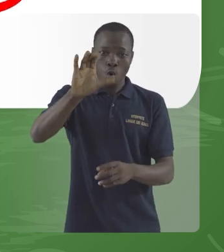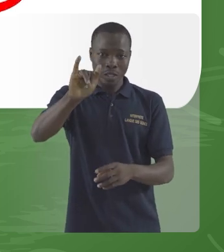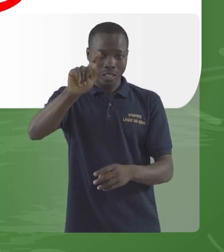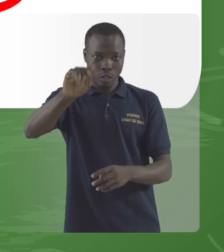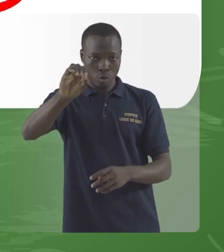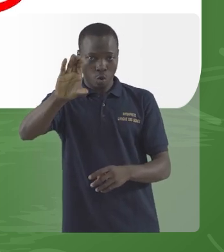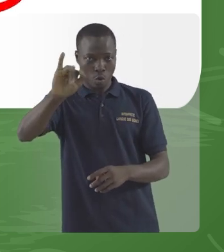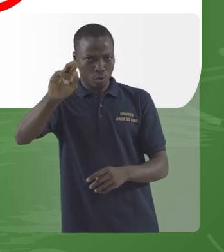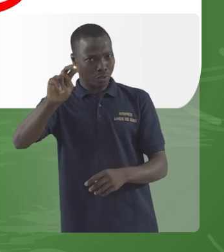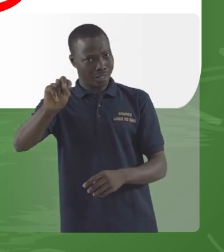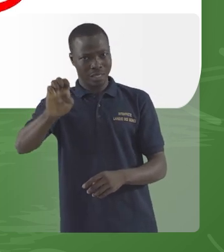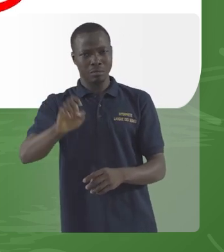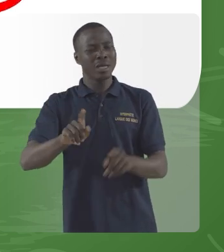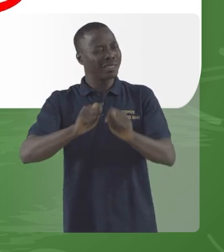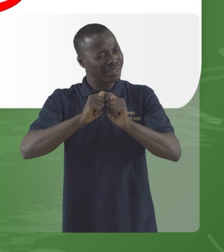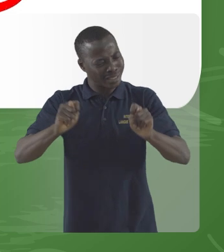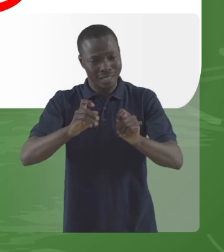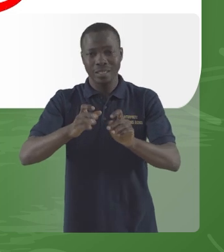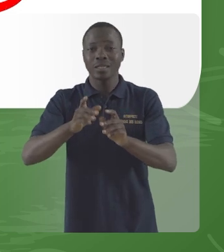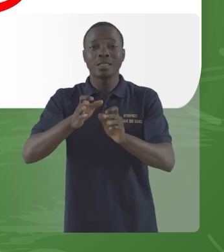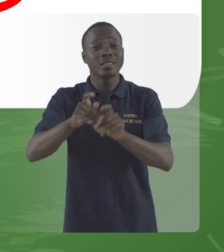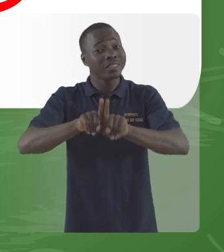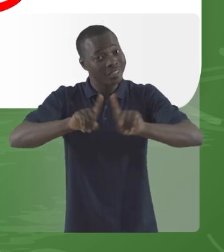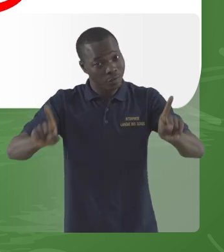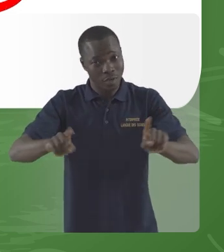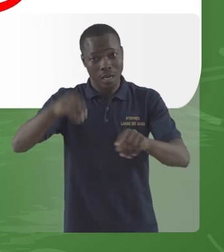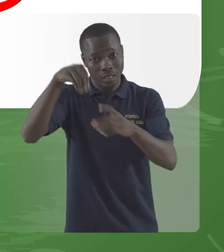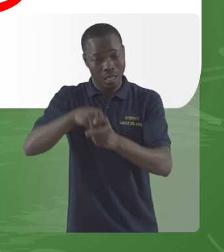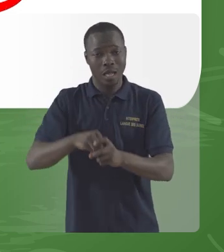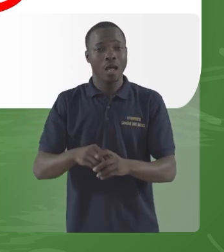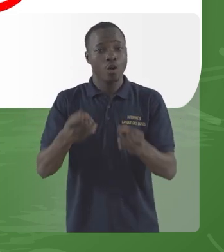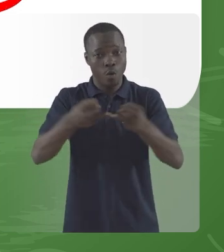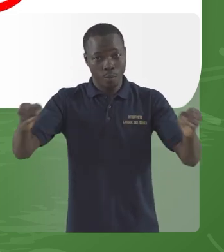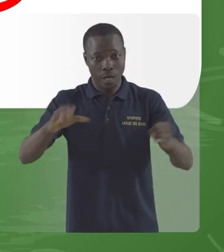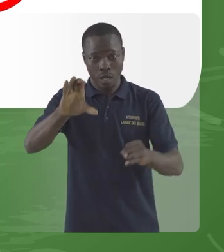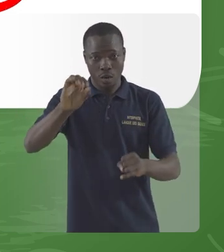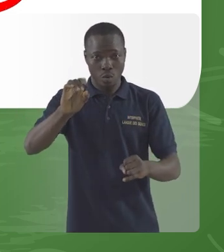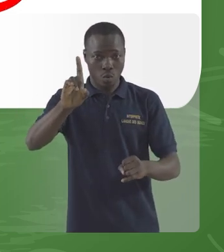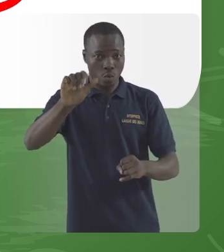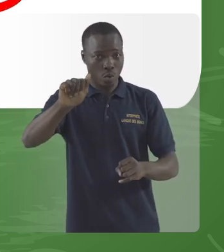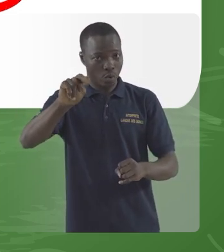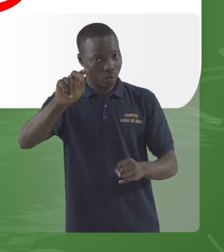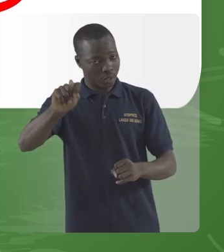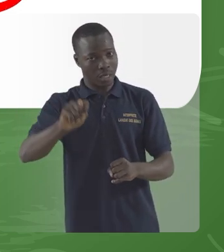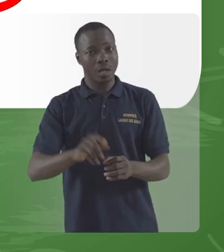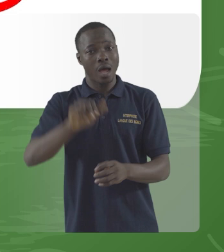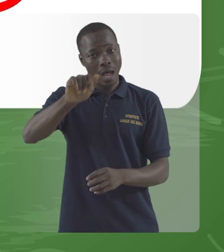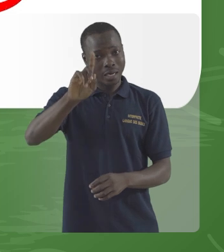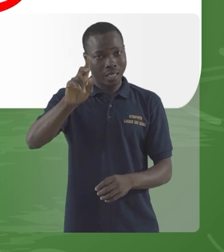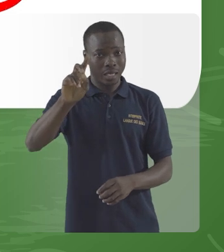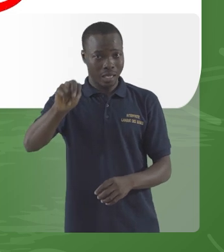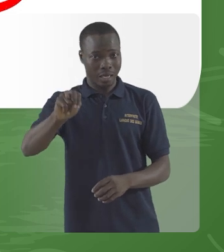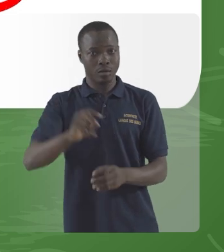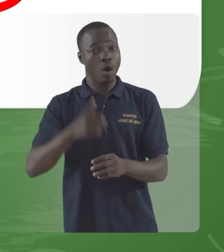est totalement différent dans le brin codant de l'ADN utilisé pour